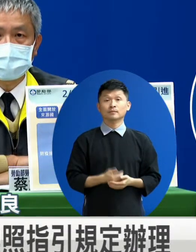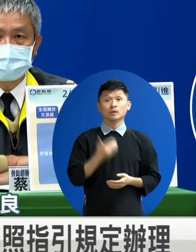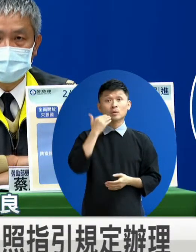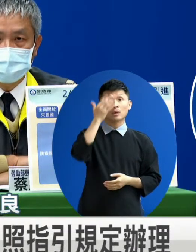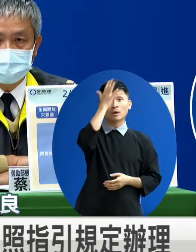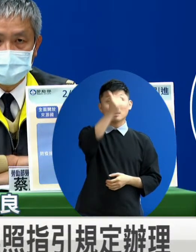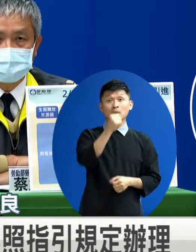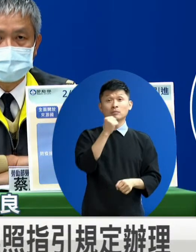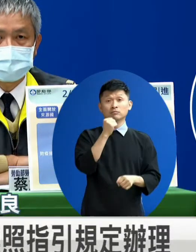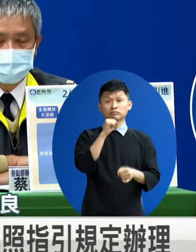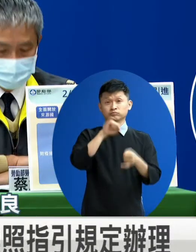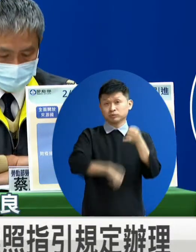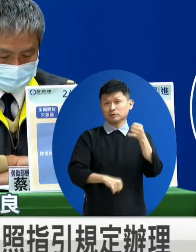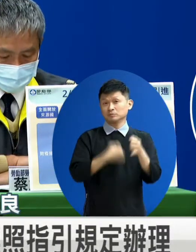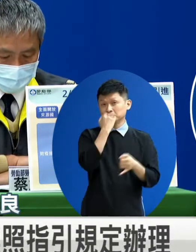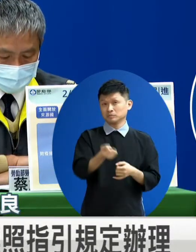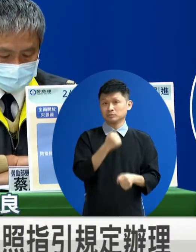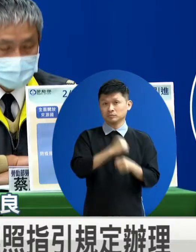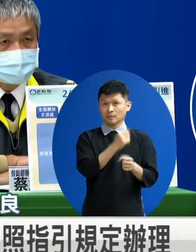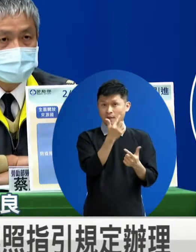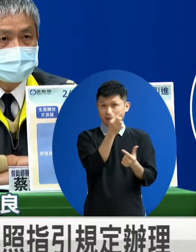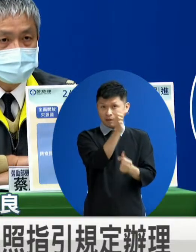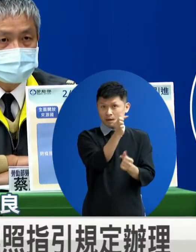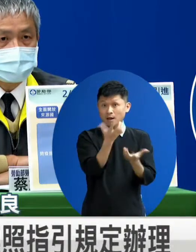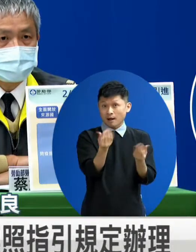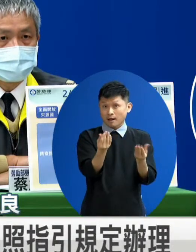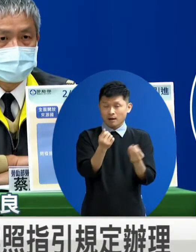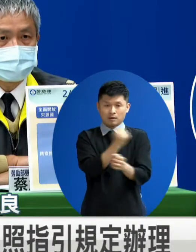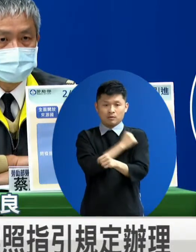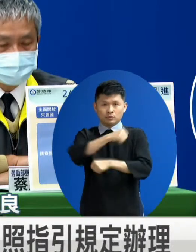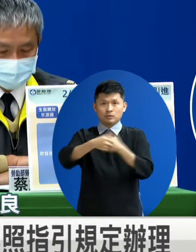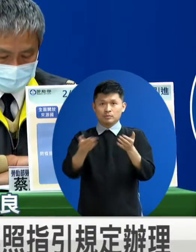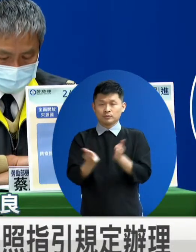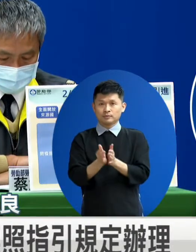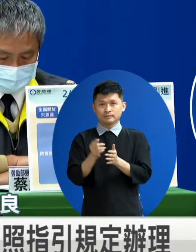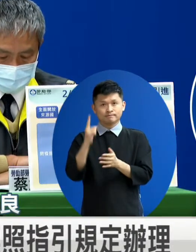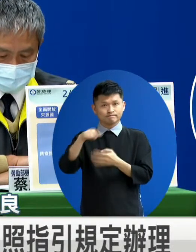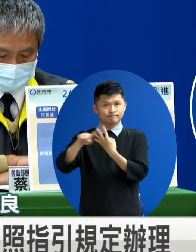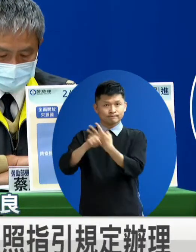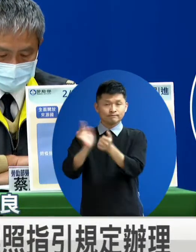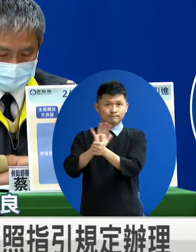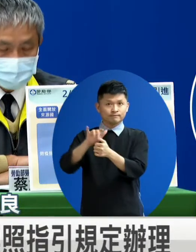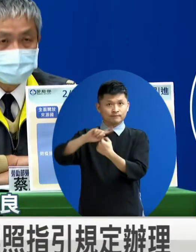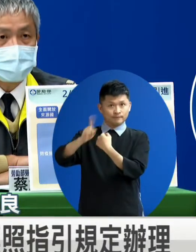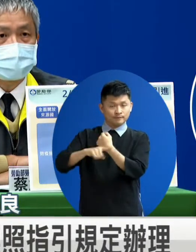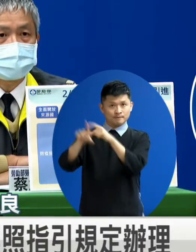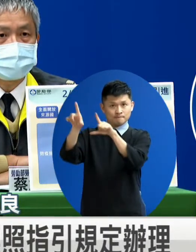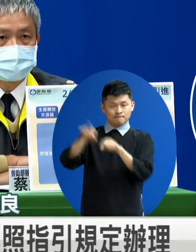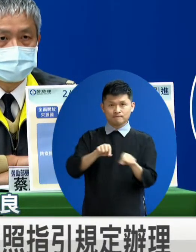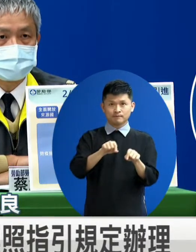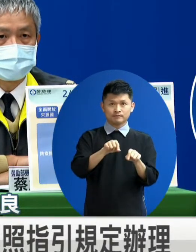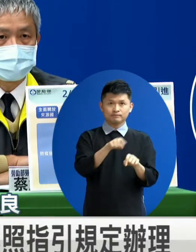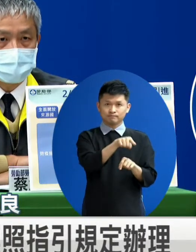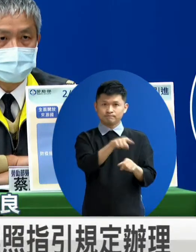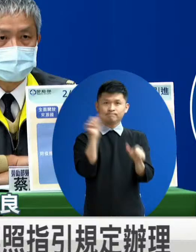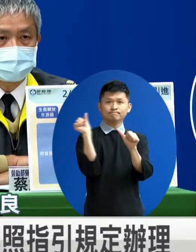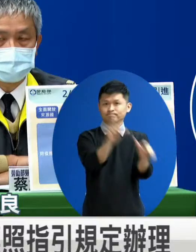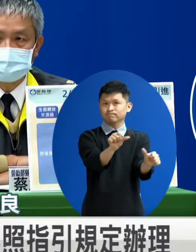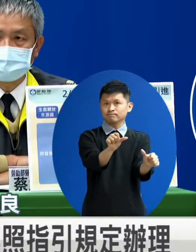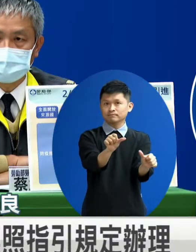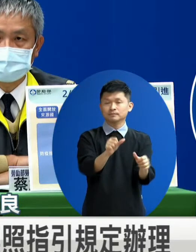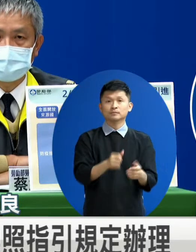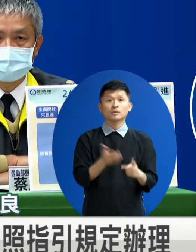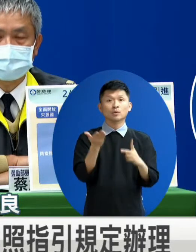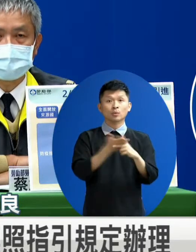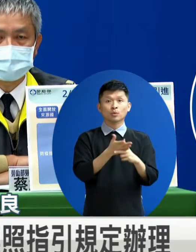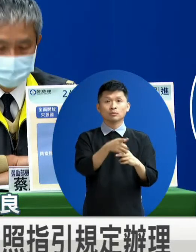如果没有依照规定办理，劳动部也会依照违反就业服务法的相关规定，依法就论处罚款